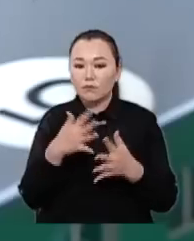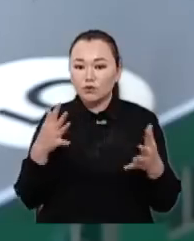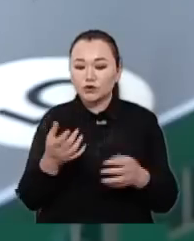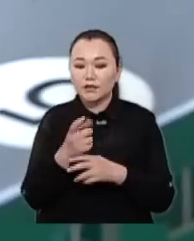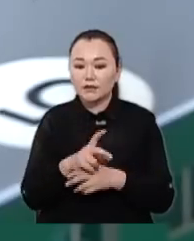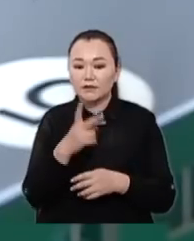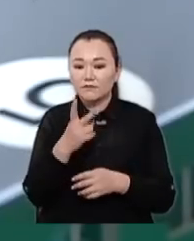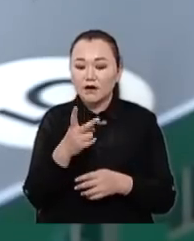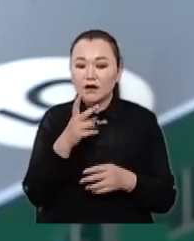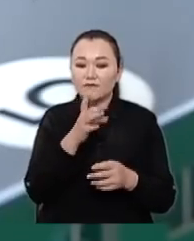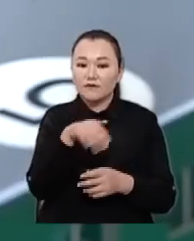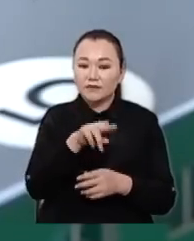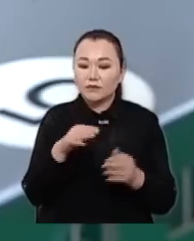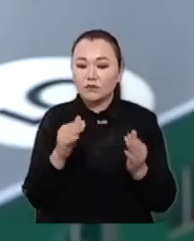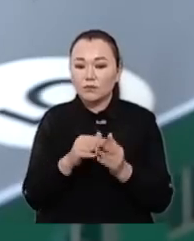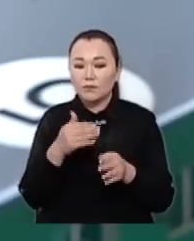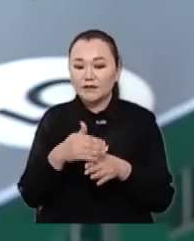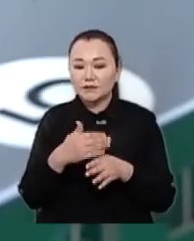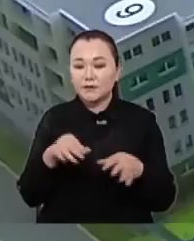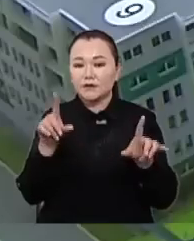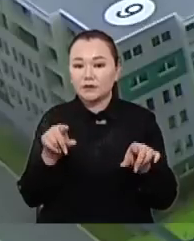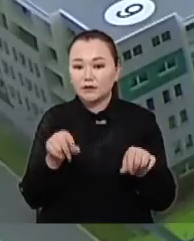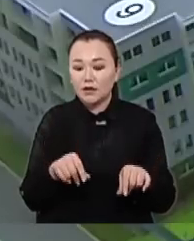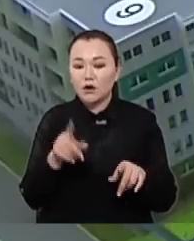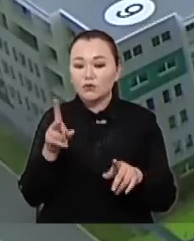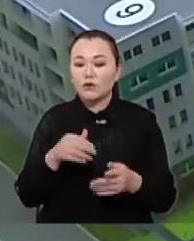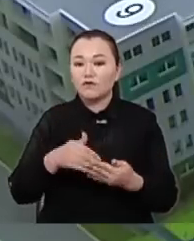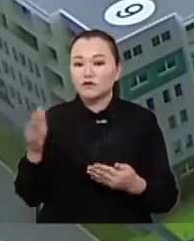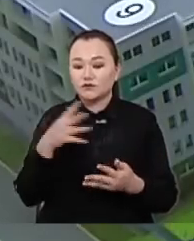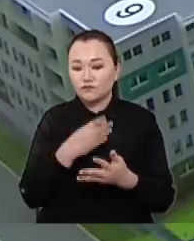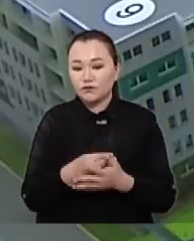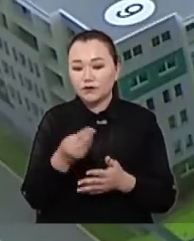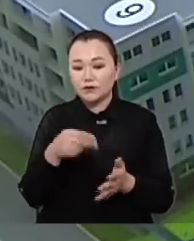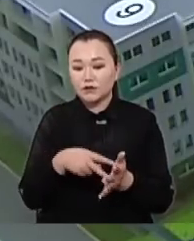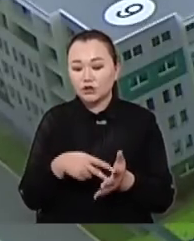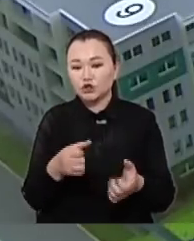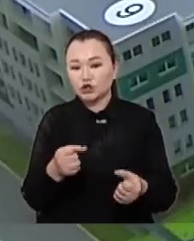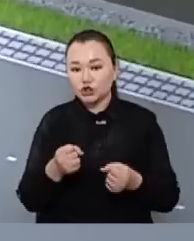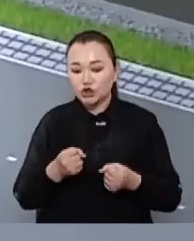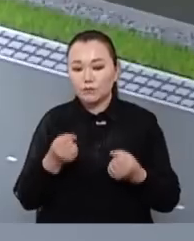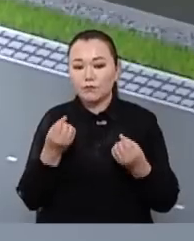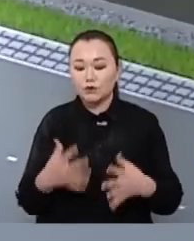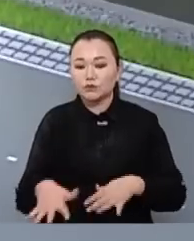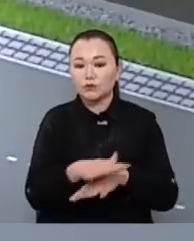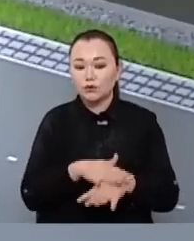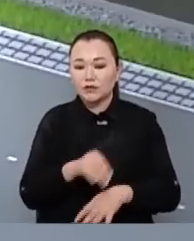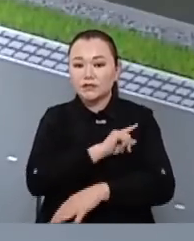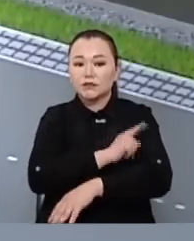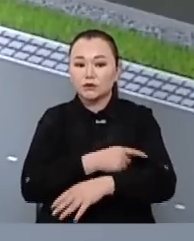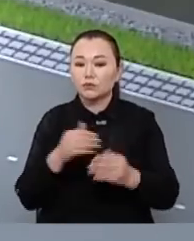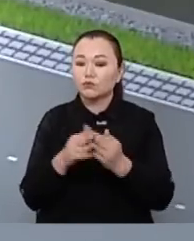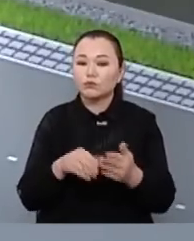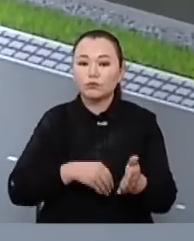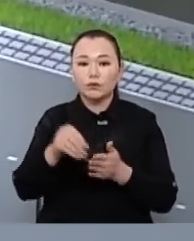екі санаттағы үйлердің құны біртіндеп түсуде. Ал одан жоғарылары өз бағасын ұстап тұр. Қарапайым жұрттың қалтасы да қымбат үйді